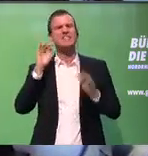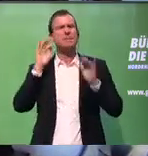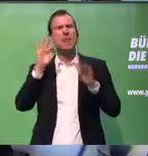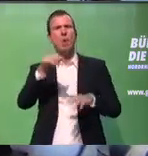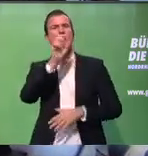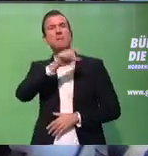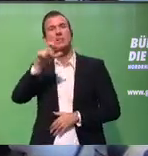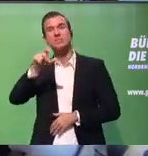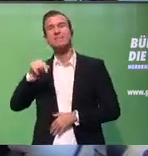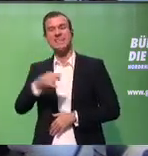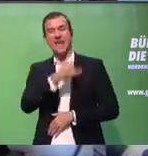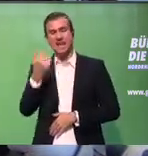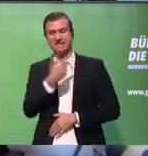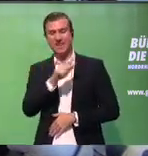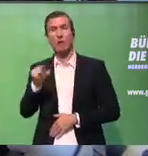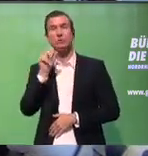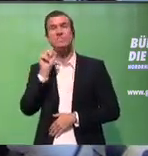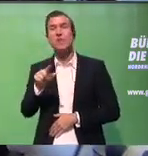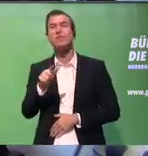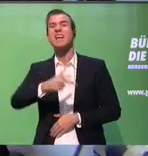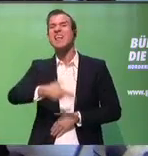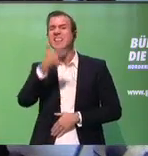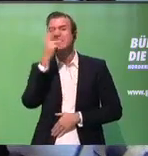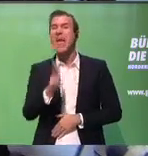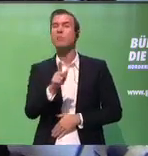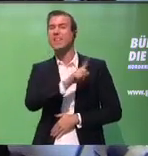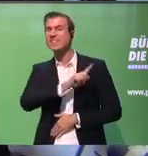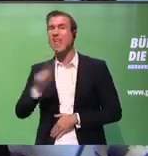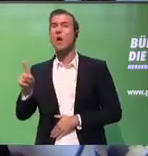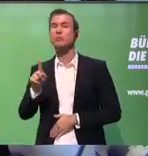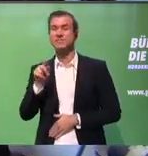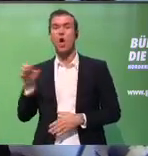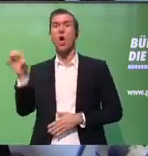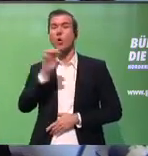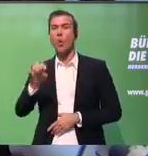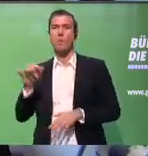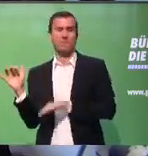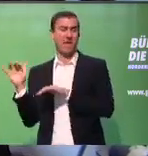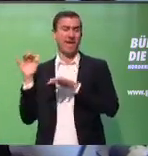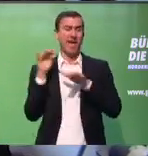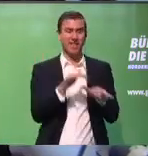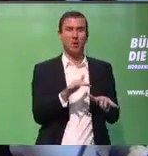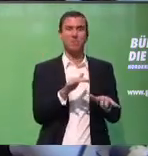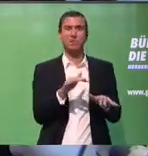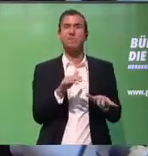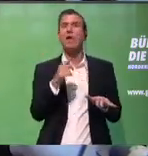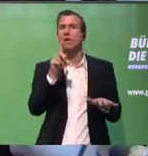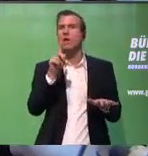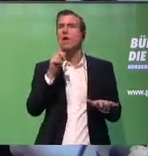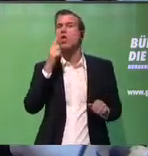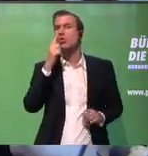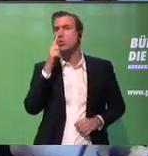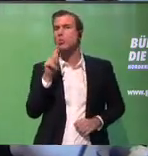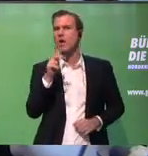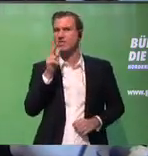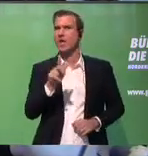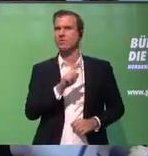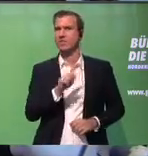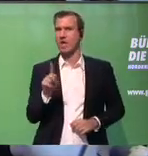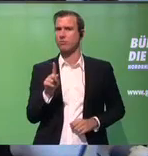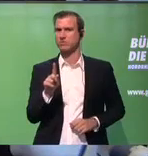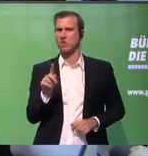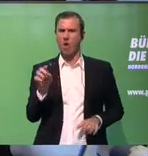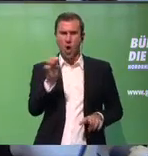sind im Jahr 2012 300.000 in Europa angekommen. Nur 300.000, die in